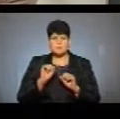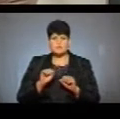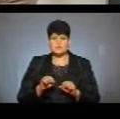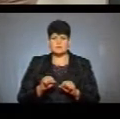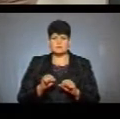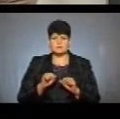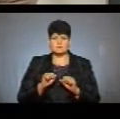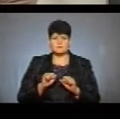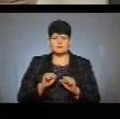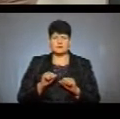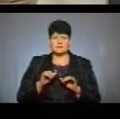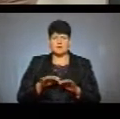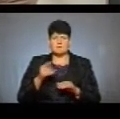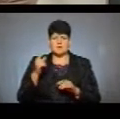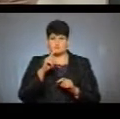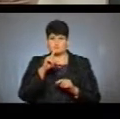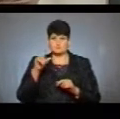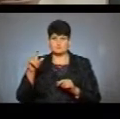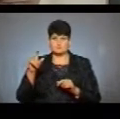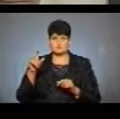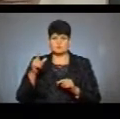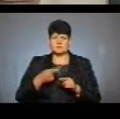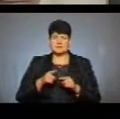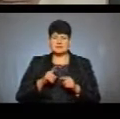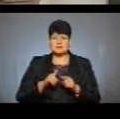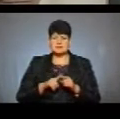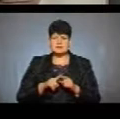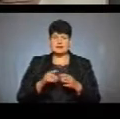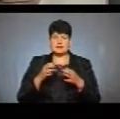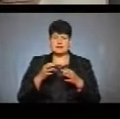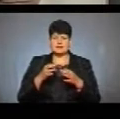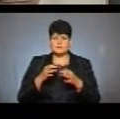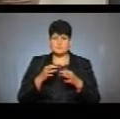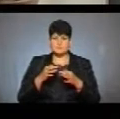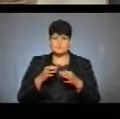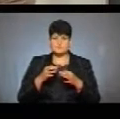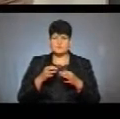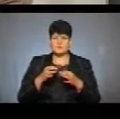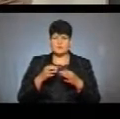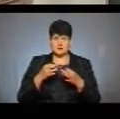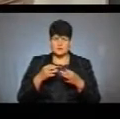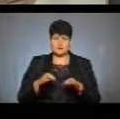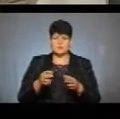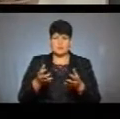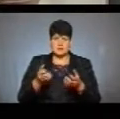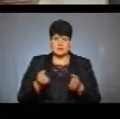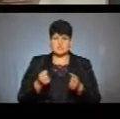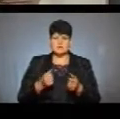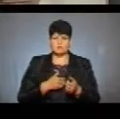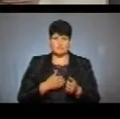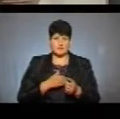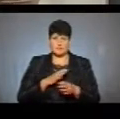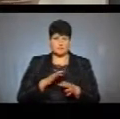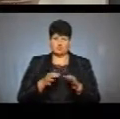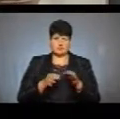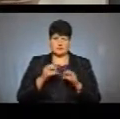першу чергу його головним пунктом це є, власне, легалізація добровольців, тому що він нібито сам приймав участь у війні. Я не буду